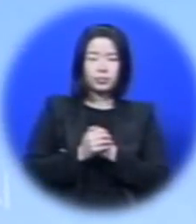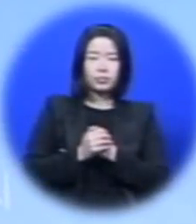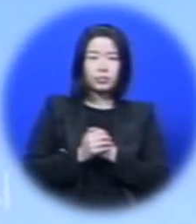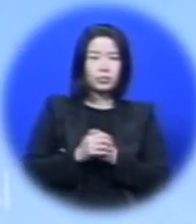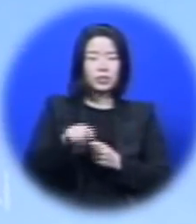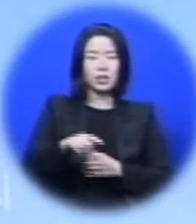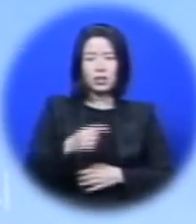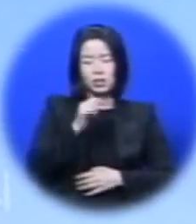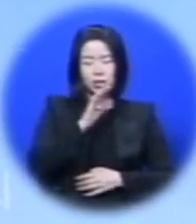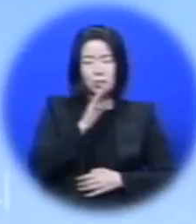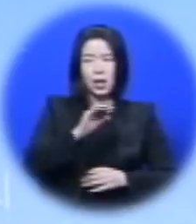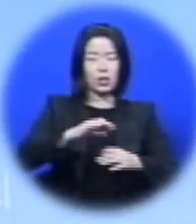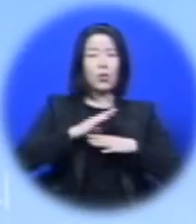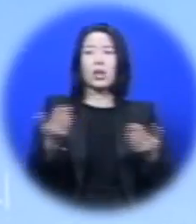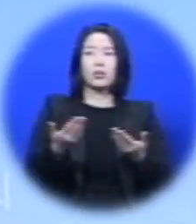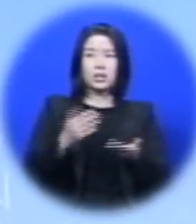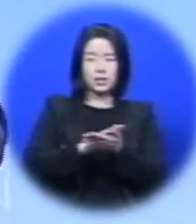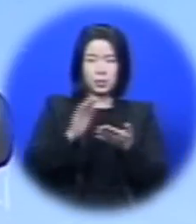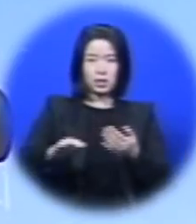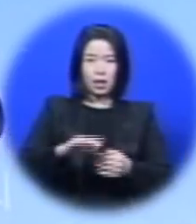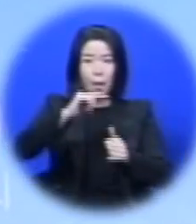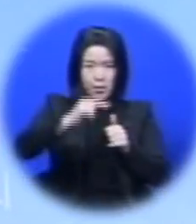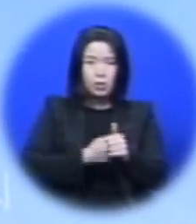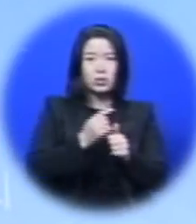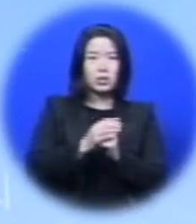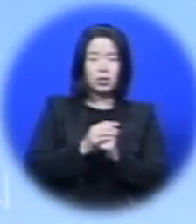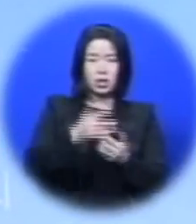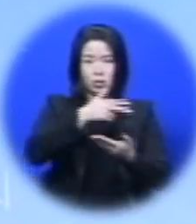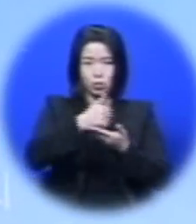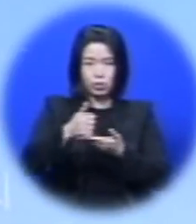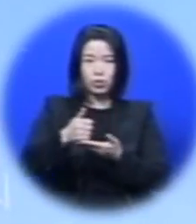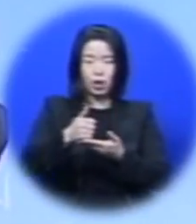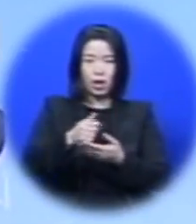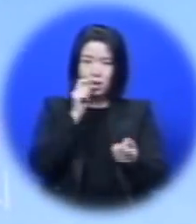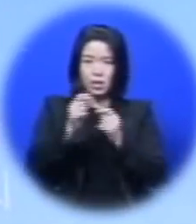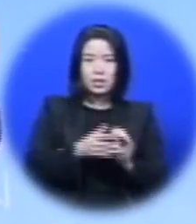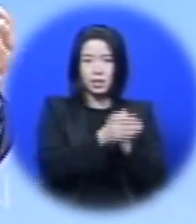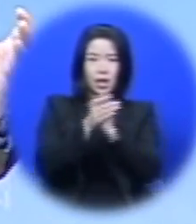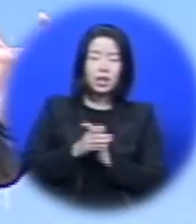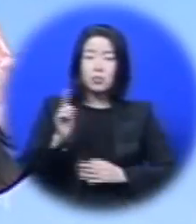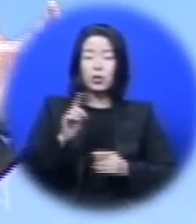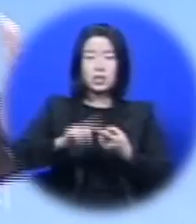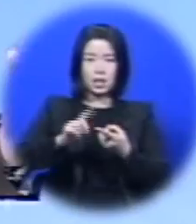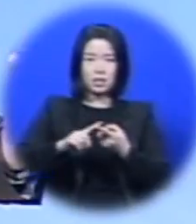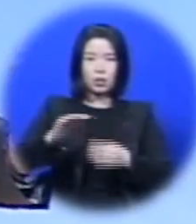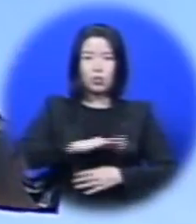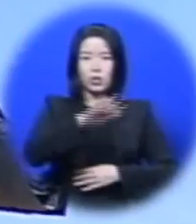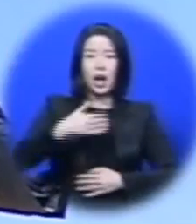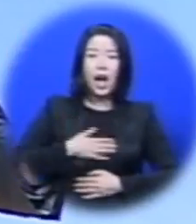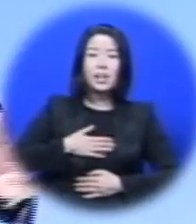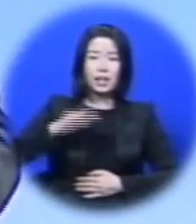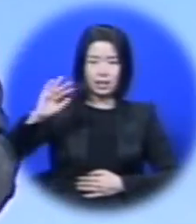이건 참 놀라운 일입니다. 비로소 주님과의 사귐이 뭐라는 것을 대해서 우리가 알게